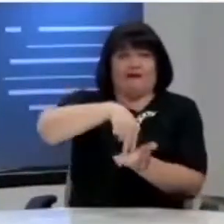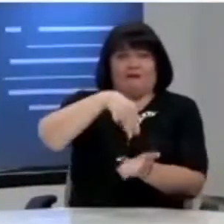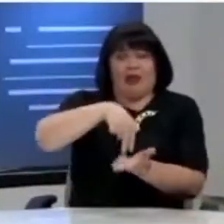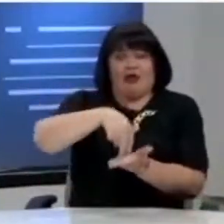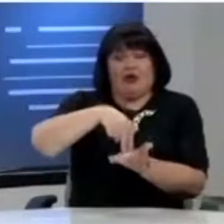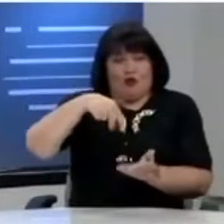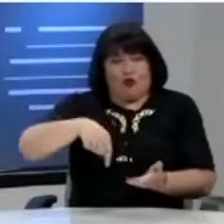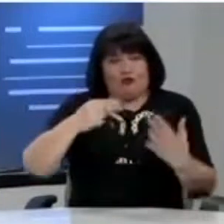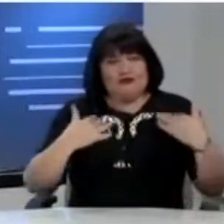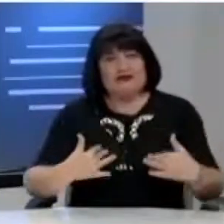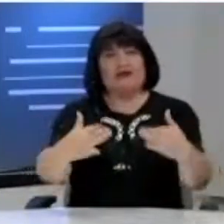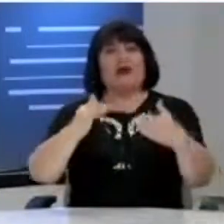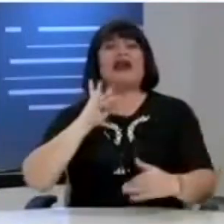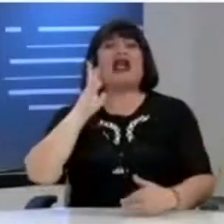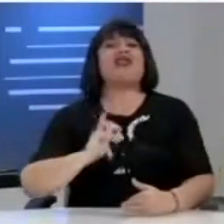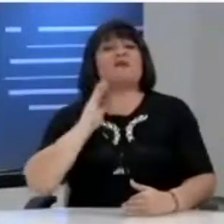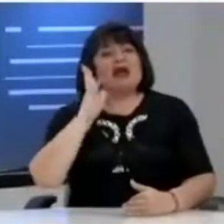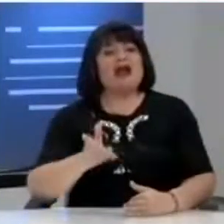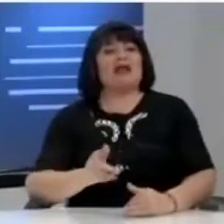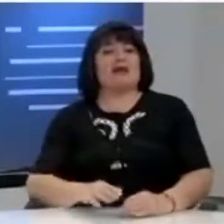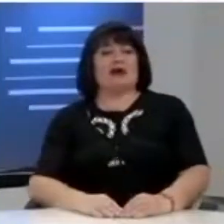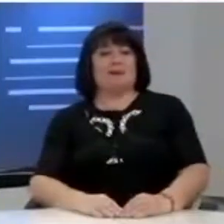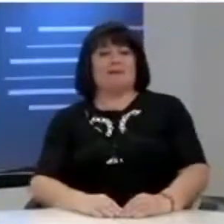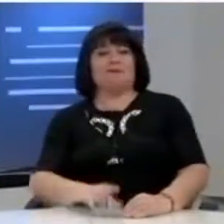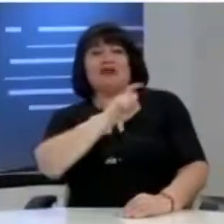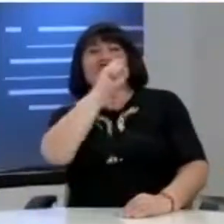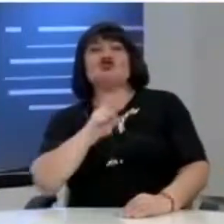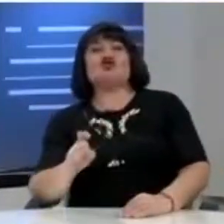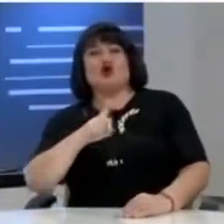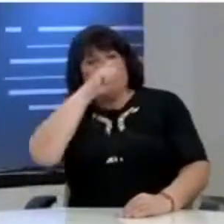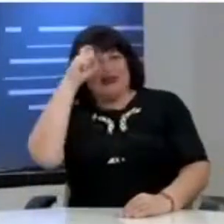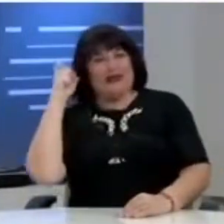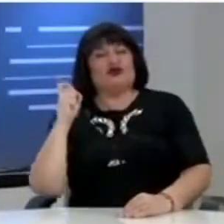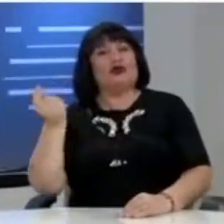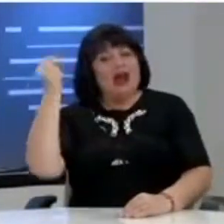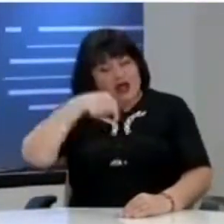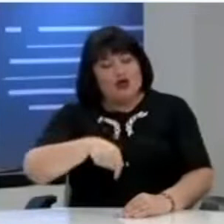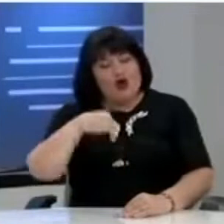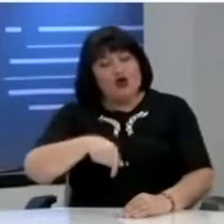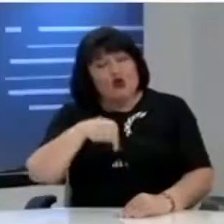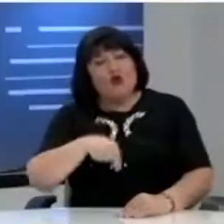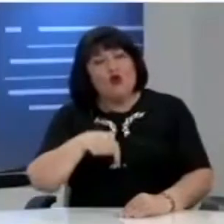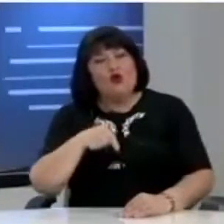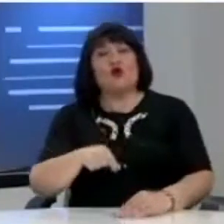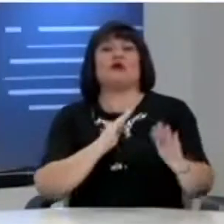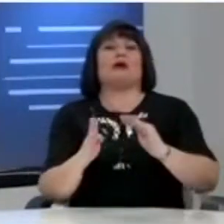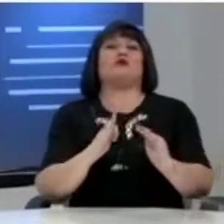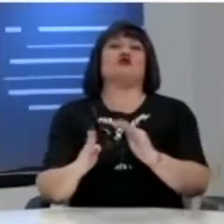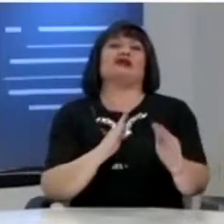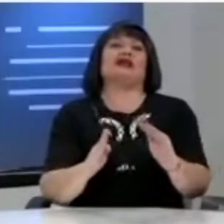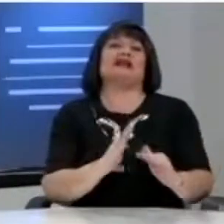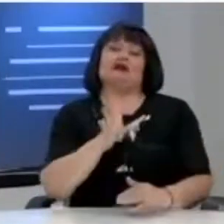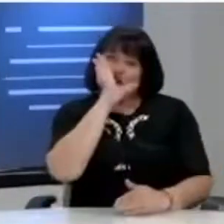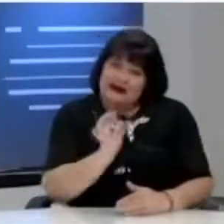το βήμα. Καθημερινά μπορεί να σας κάνω τη ζωή δύσκολη, αυτό έχει η δημοκρατία όμως. Για να υπερασπιστώ